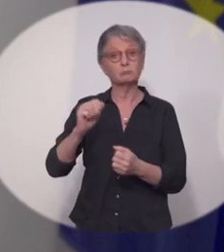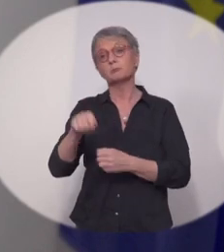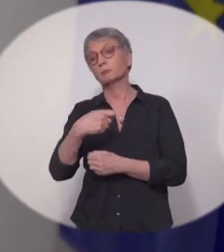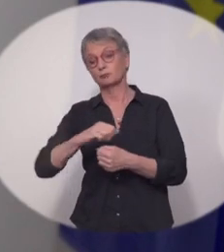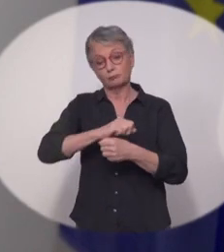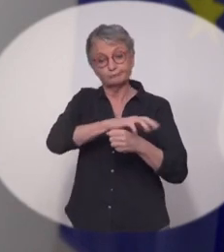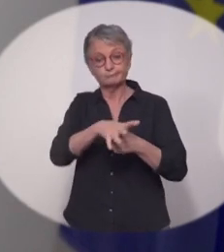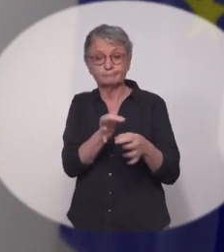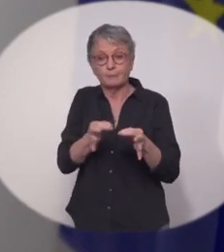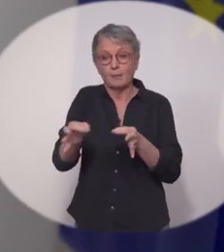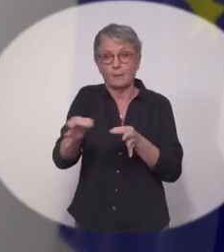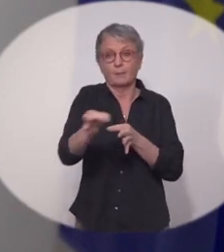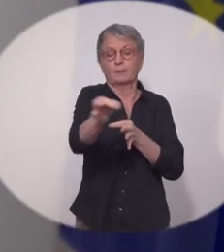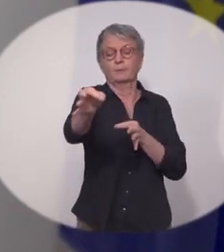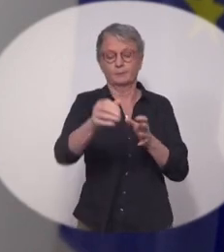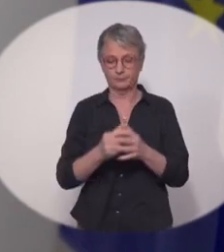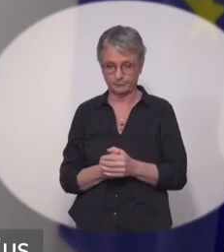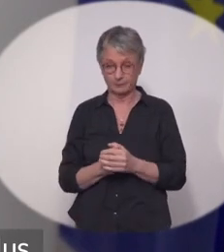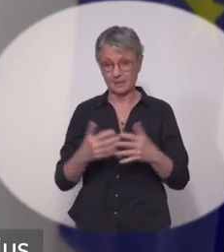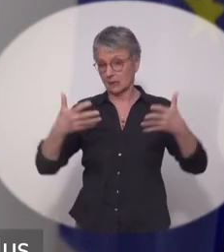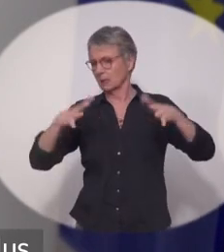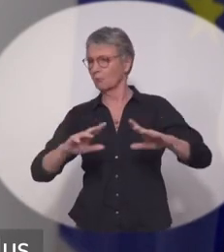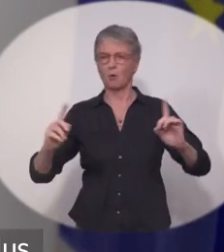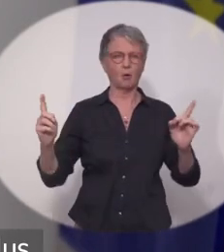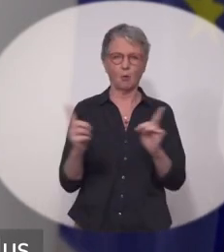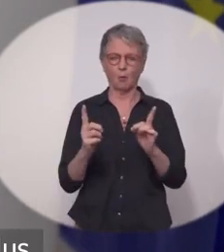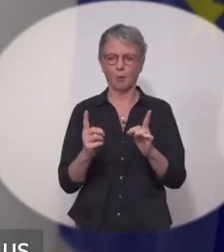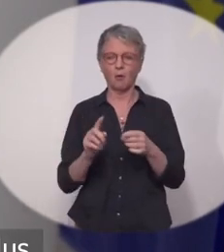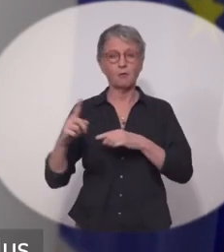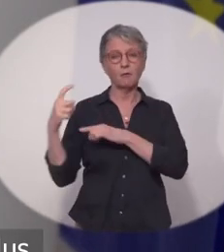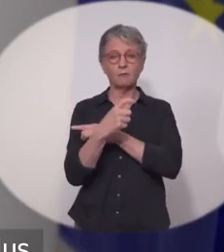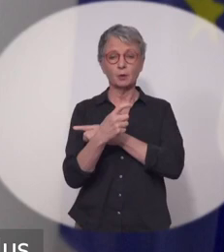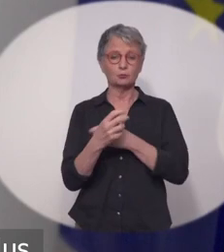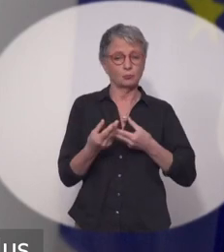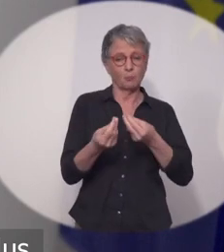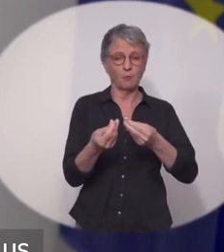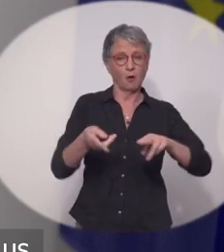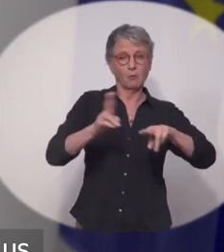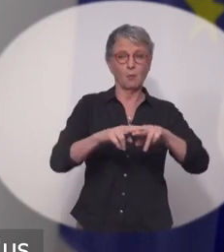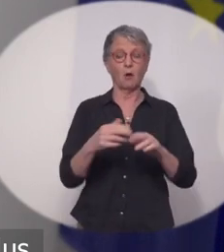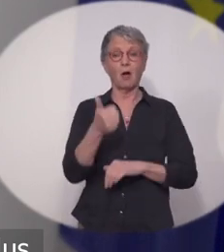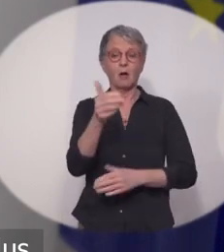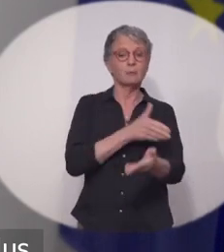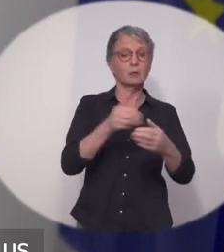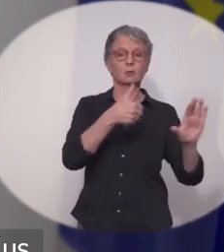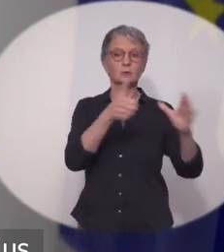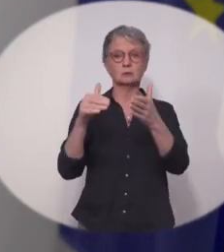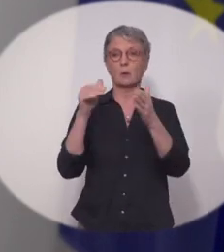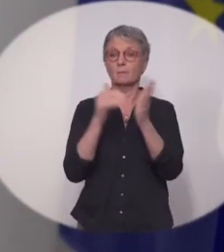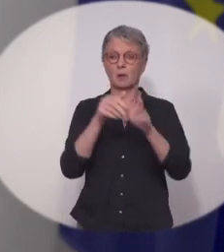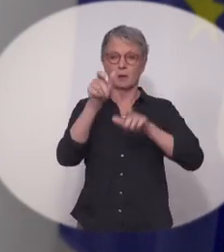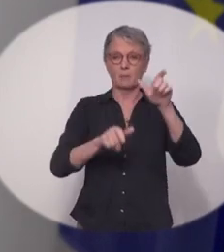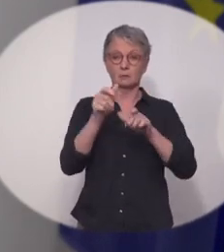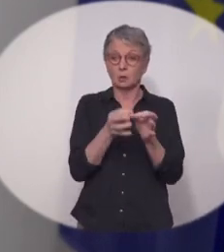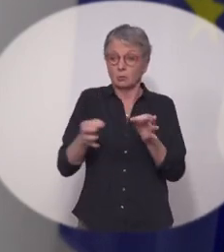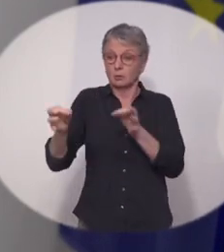sûr de la pandémie de kovy de 19 en 10 mois à peine le virus a tué dans le monde plus de 1 million 600 mille personnes et